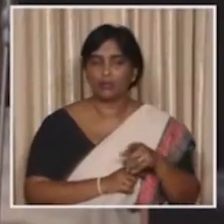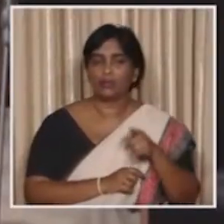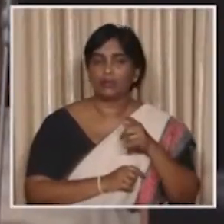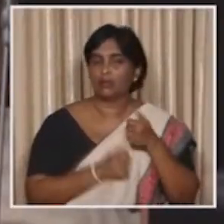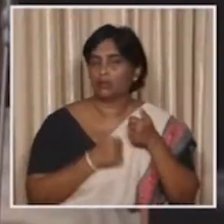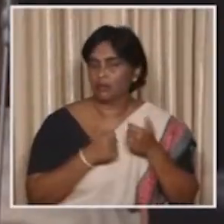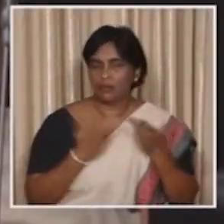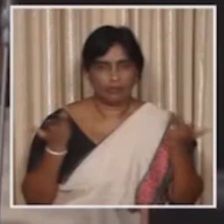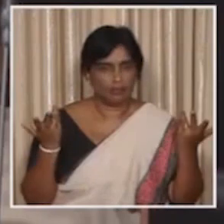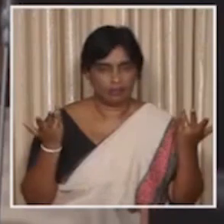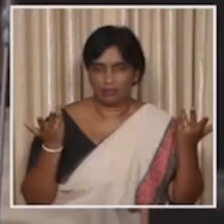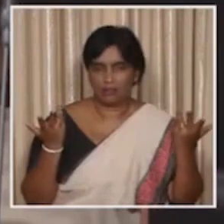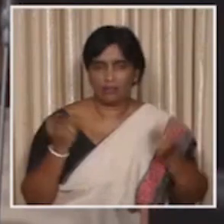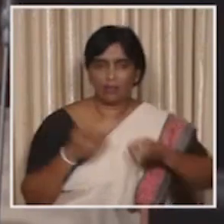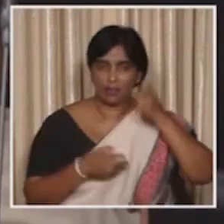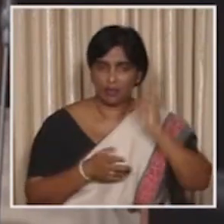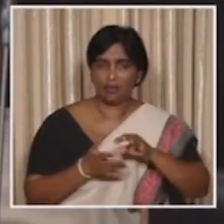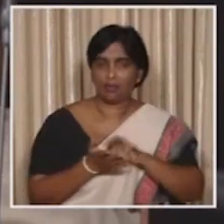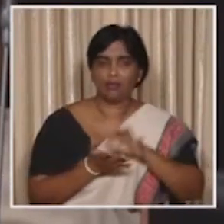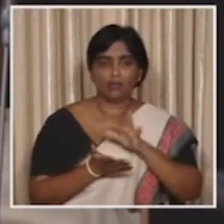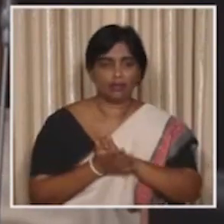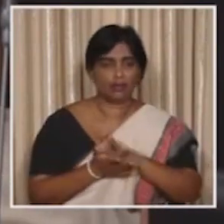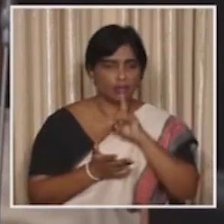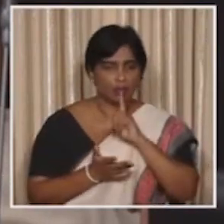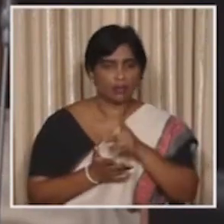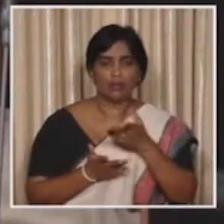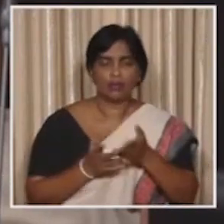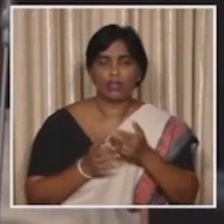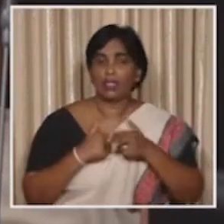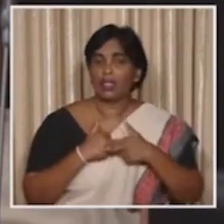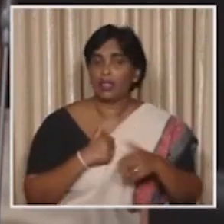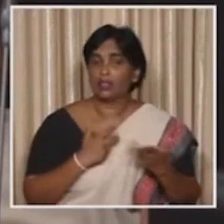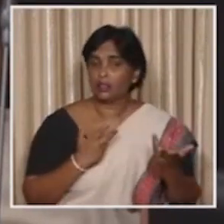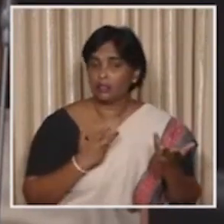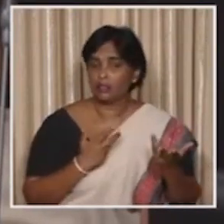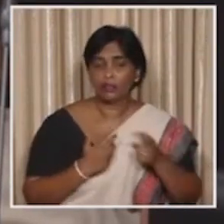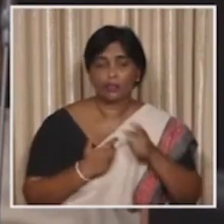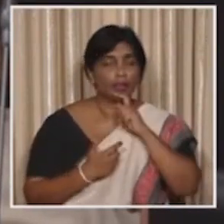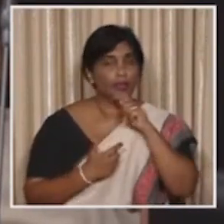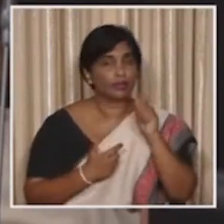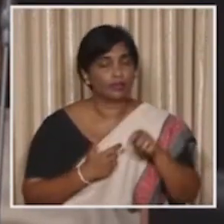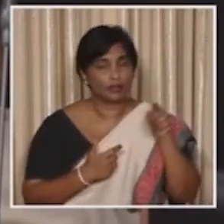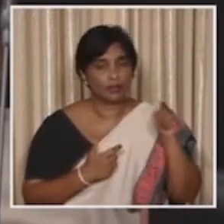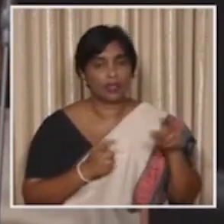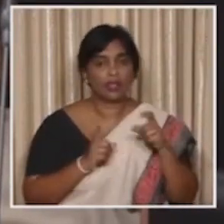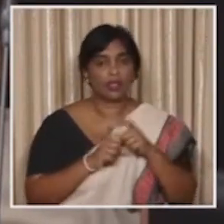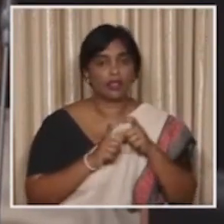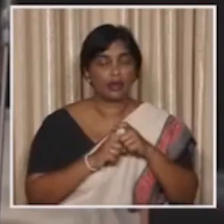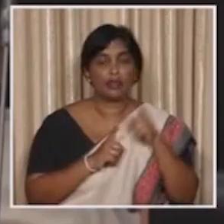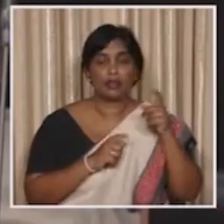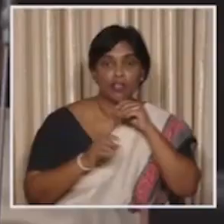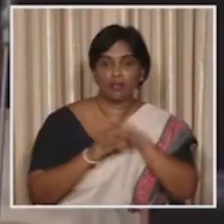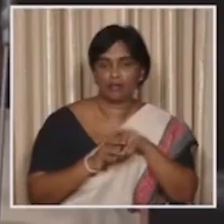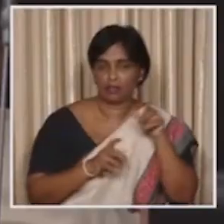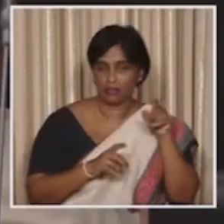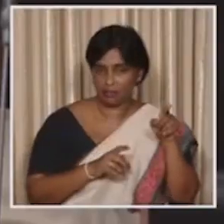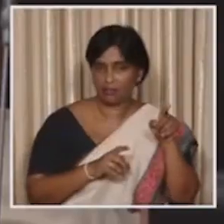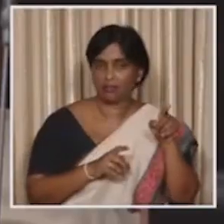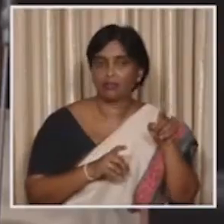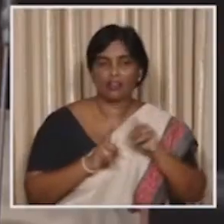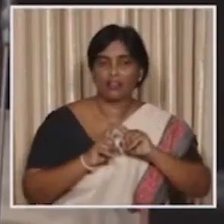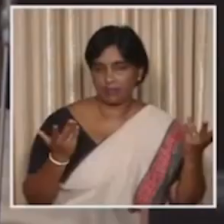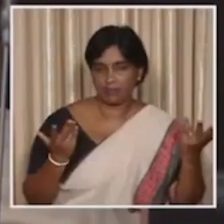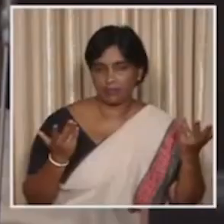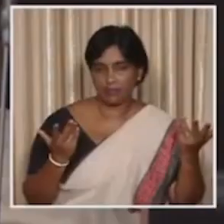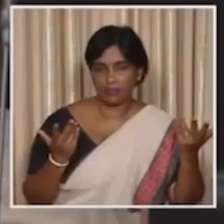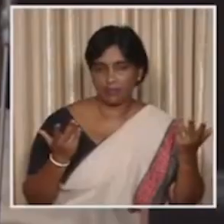හරි නෑ. තීන්දුවක් දුන්න කියලා. ඇයි මේකට හේතුව? ඔය විනිශ්චයකාරතුමා ඩයනගම්මගේ නඩුවත් ඇහුවේ නිසා. වෙන එකක්